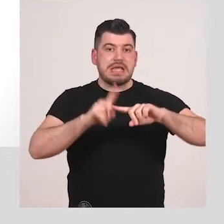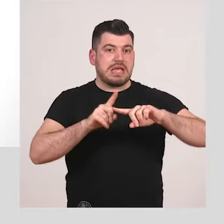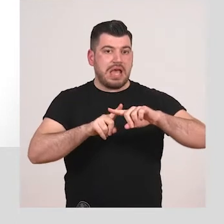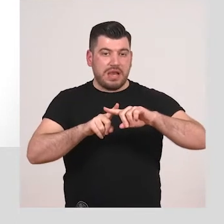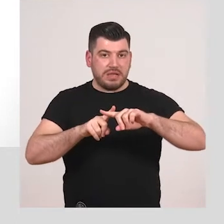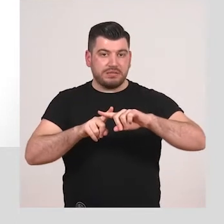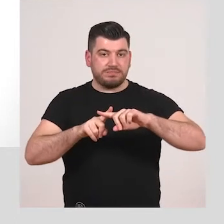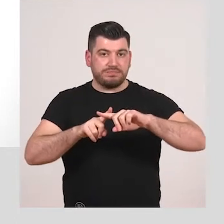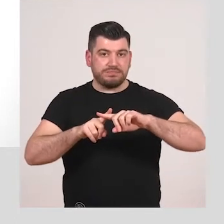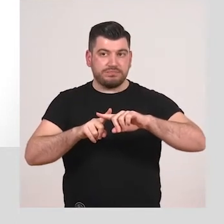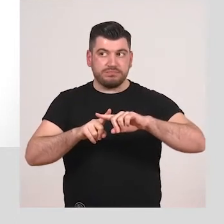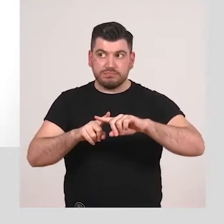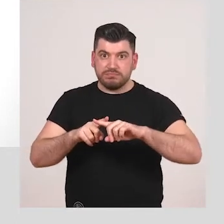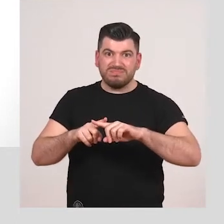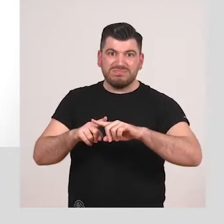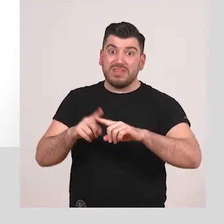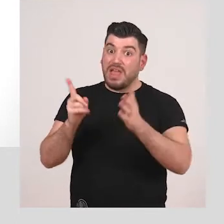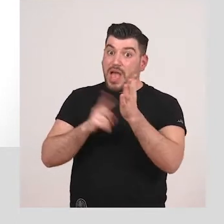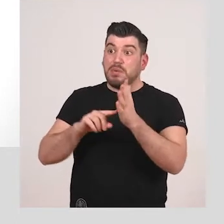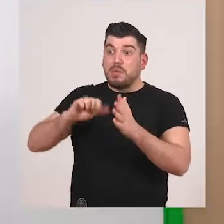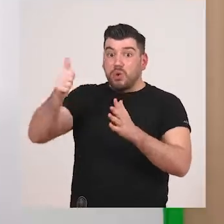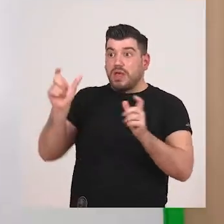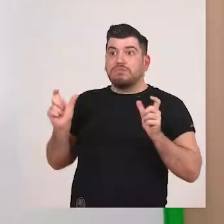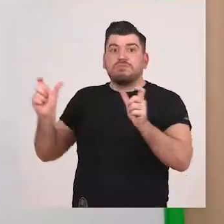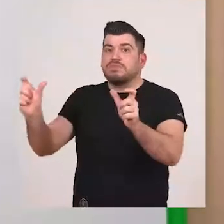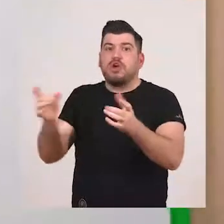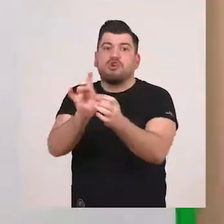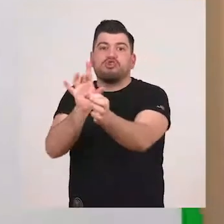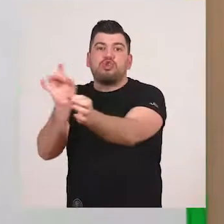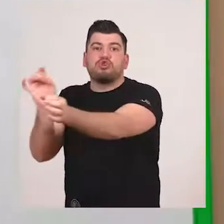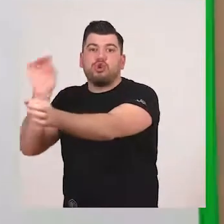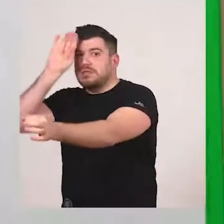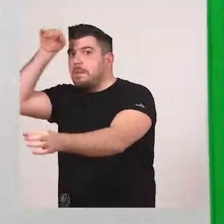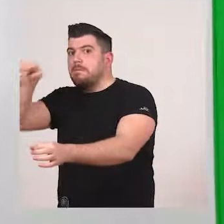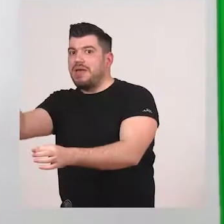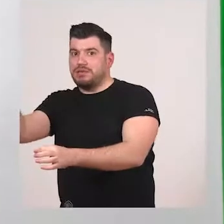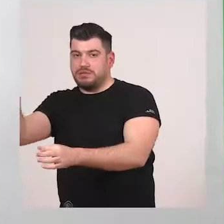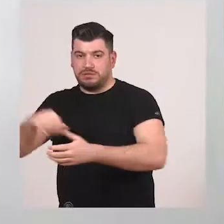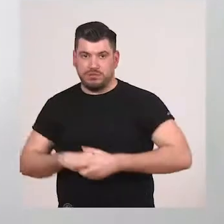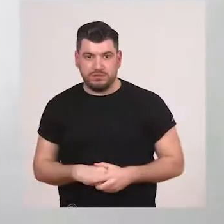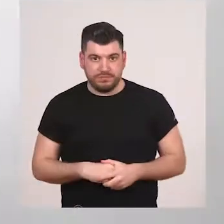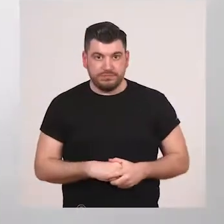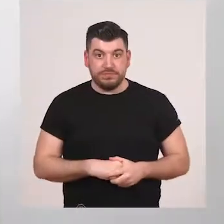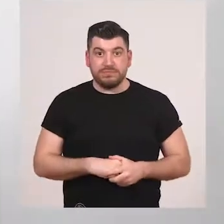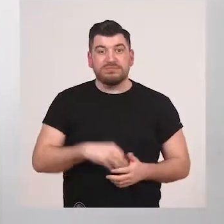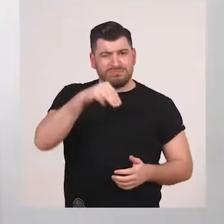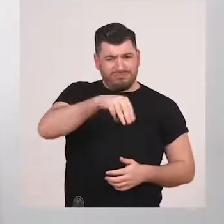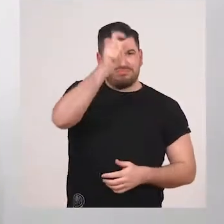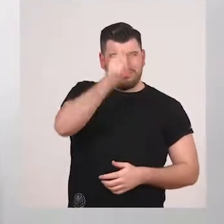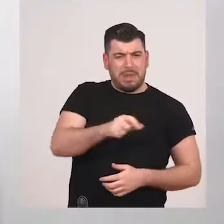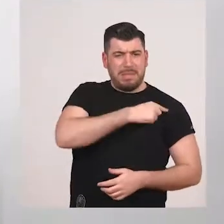δύναμη των Περσών τοξωτών. Ο Μιλτιάδης ήξερε ότι έπρεπε πριν οι